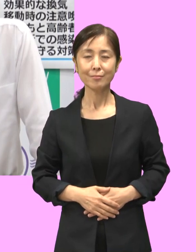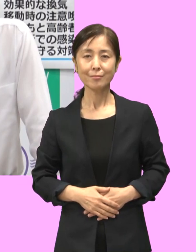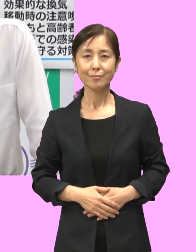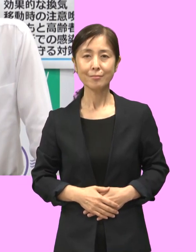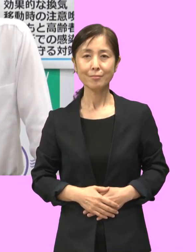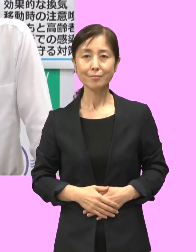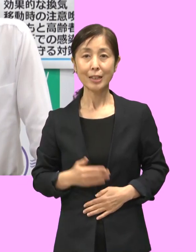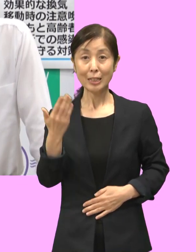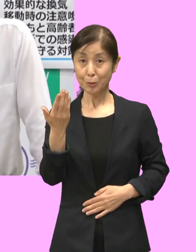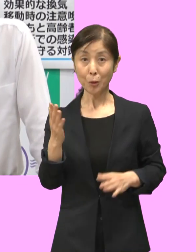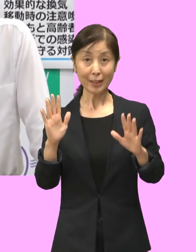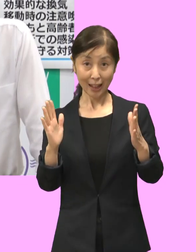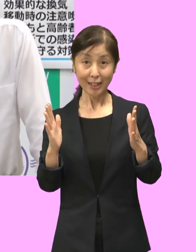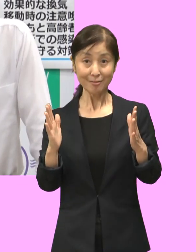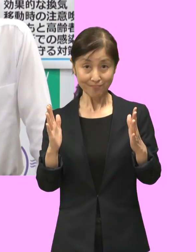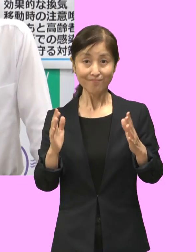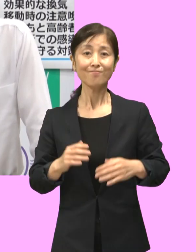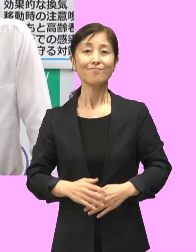よろしいでしょうか。